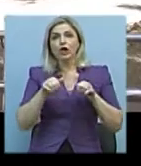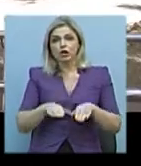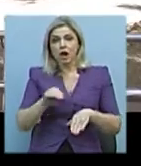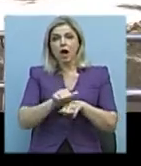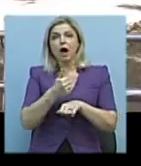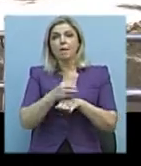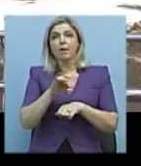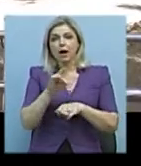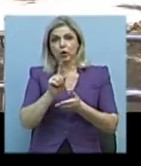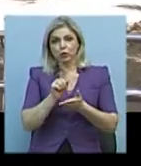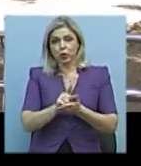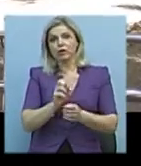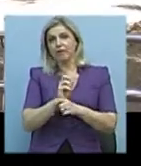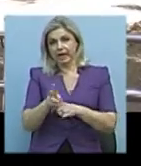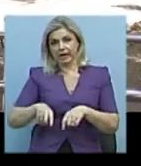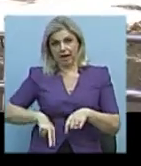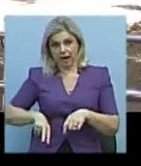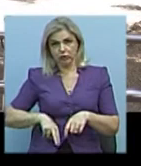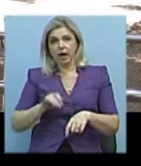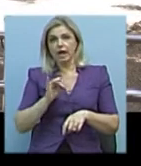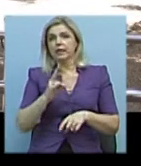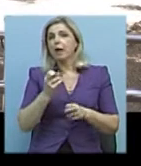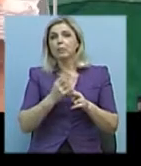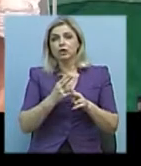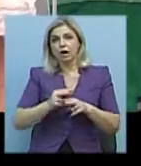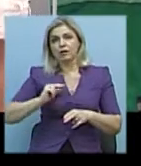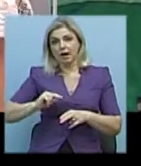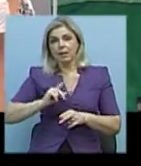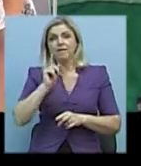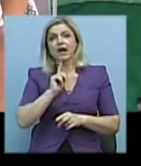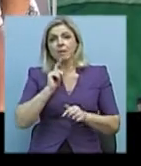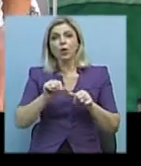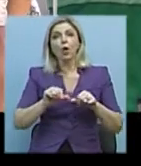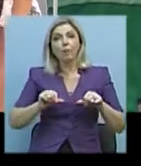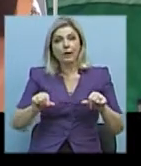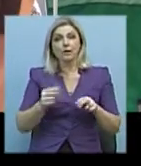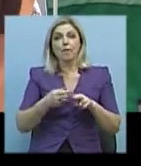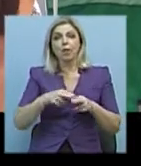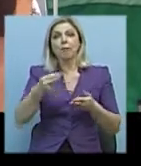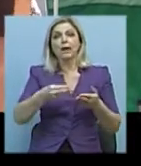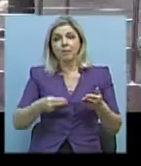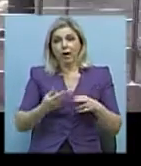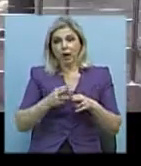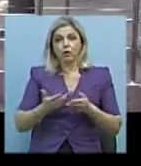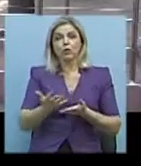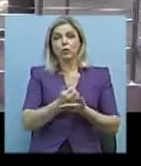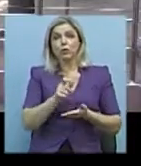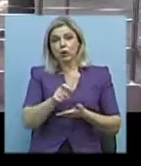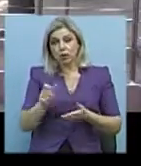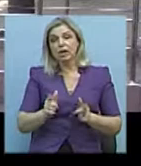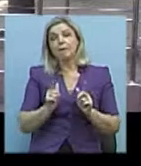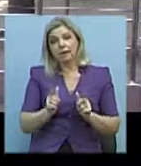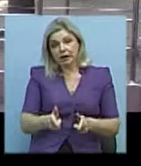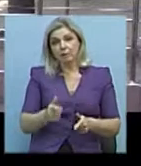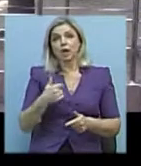зобов'язаний відсторонити директора Голобродського і не заважати працювати тимчасовій комісії. І тому підписи, які збирають люди, їх підтримую. І